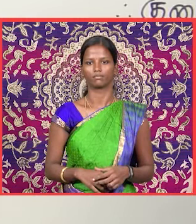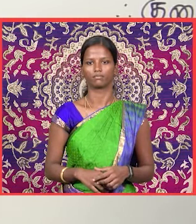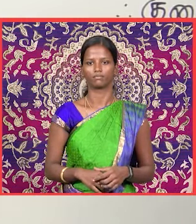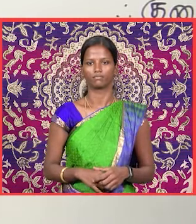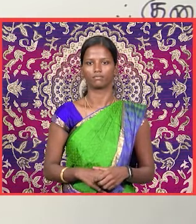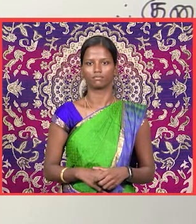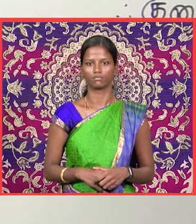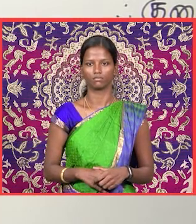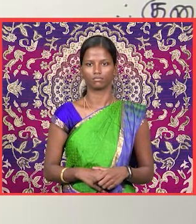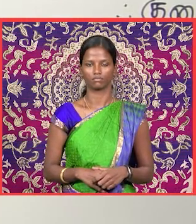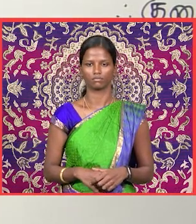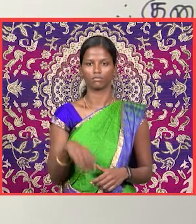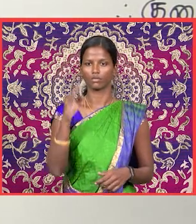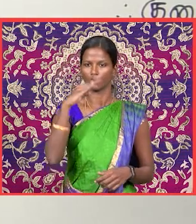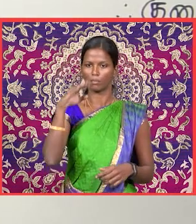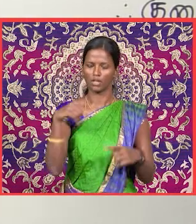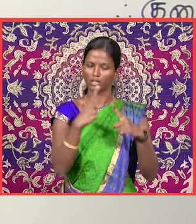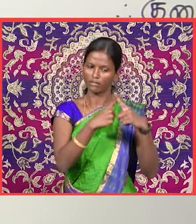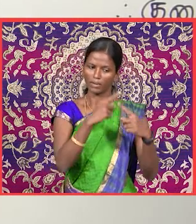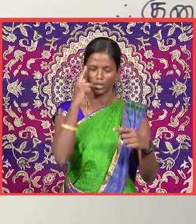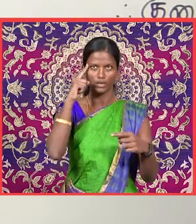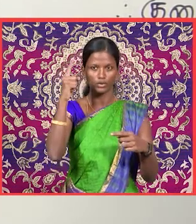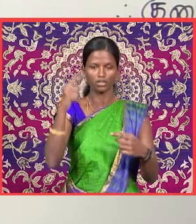900 9 நீள் வகுத்தல் முறையை வகுத்துக்கலாம்.